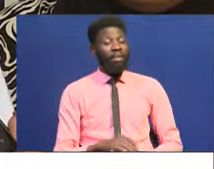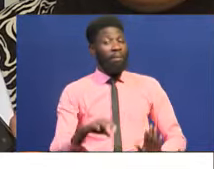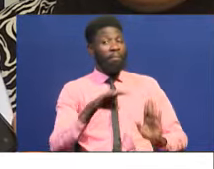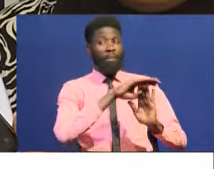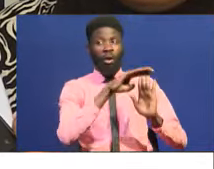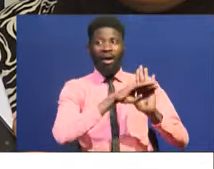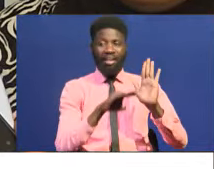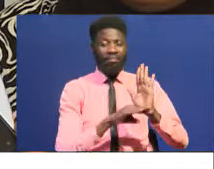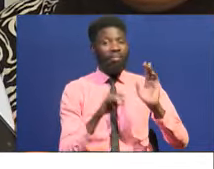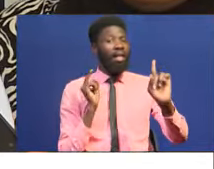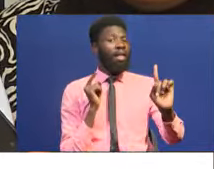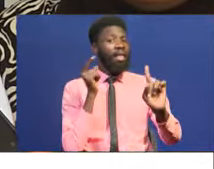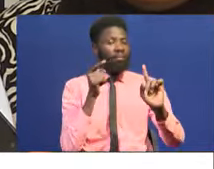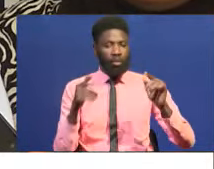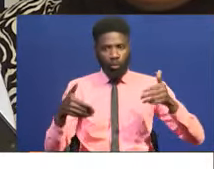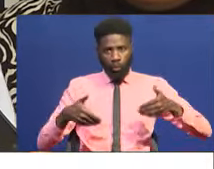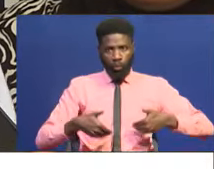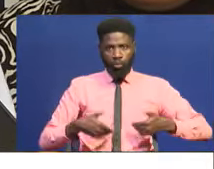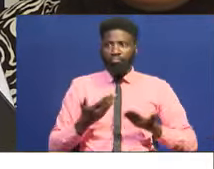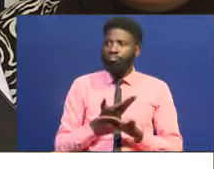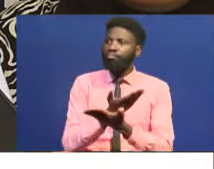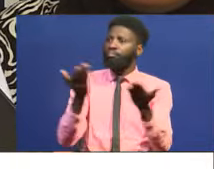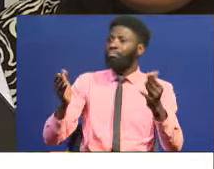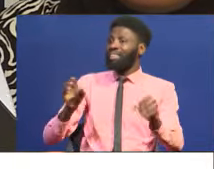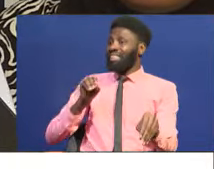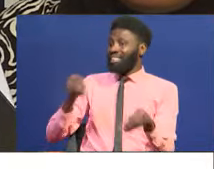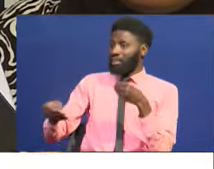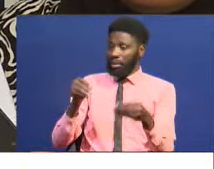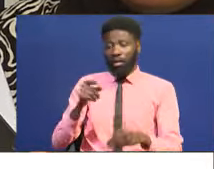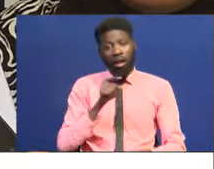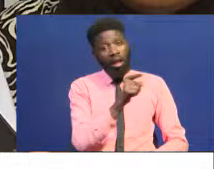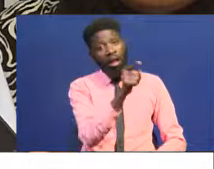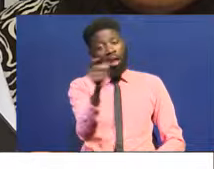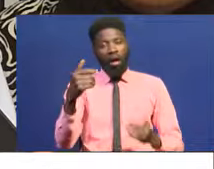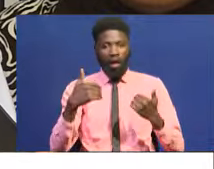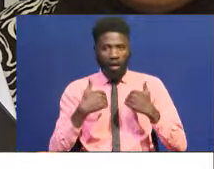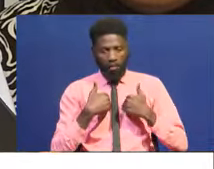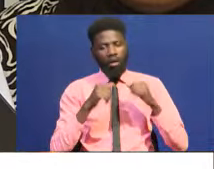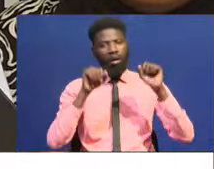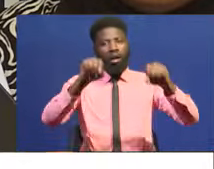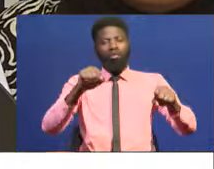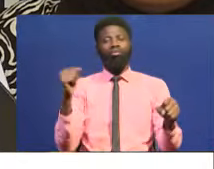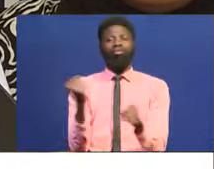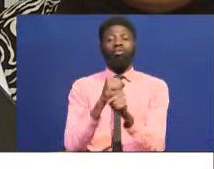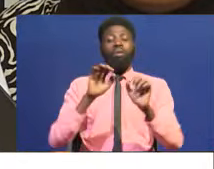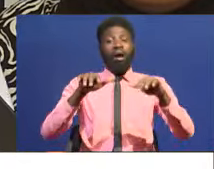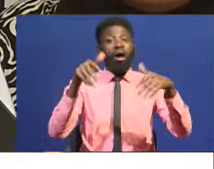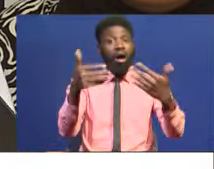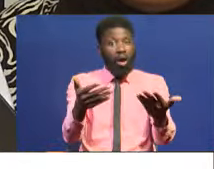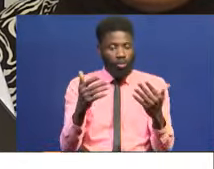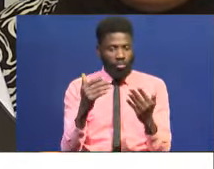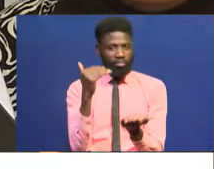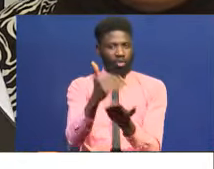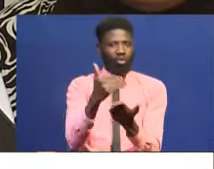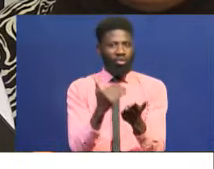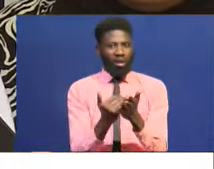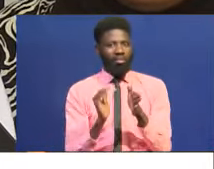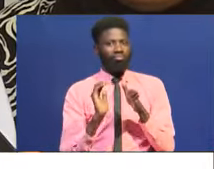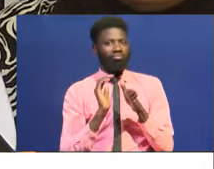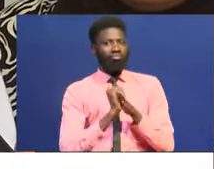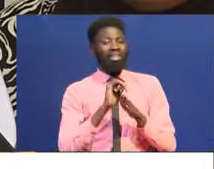kupeana vijana ambao wako na ulemavu kazi kupitia kwa what we call internship program